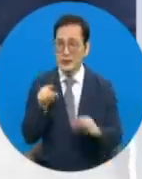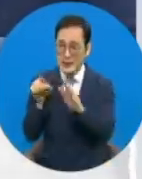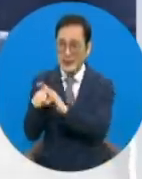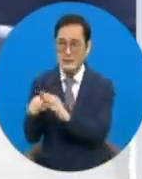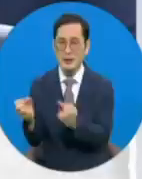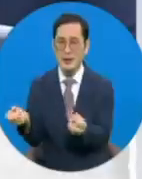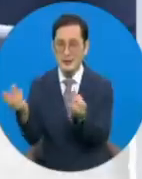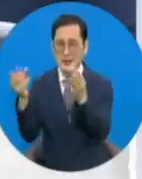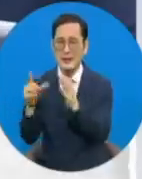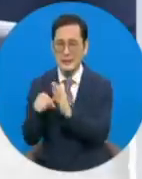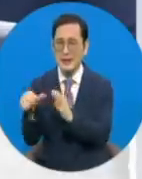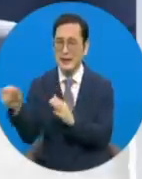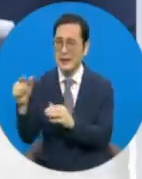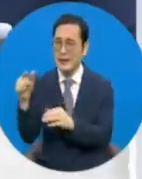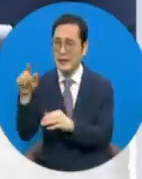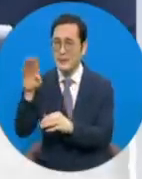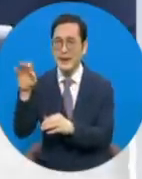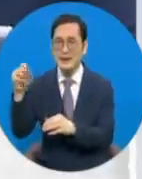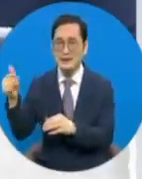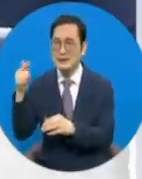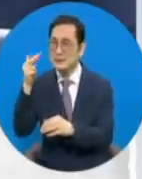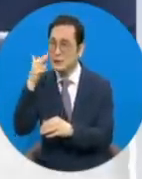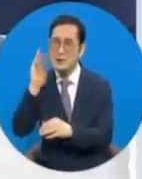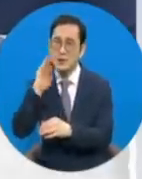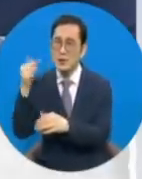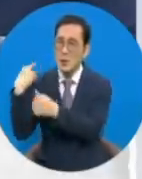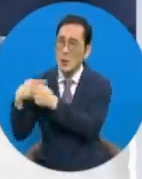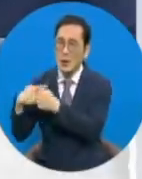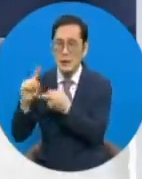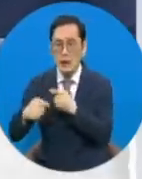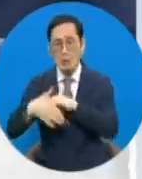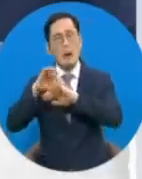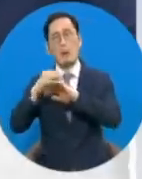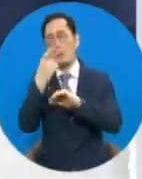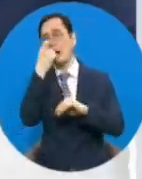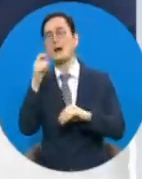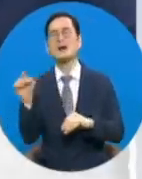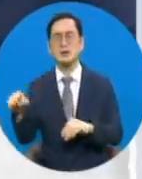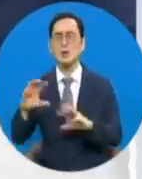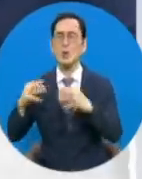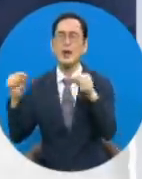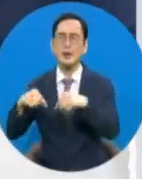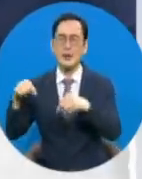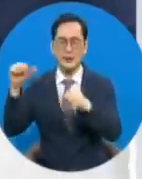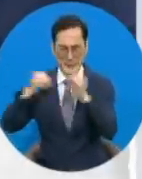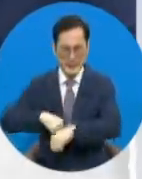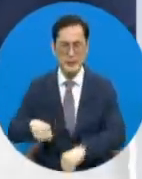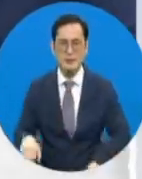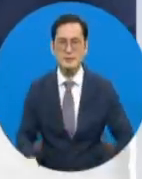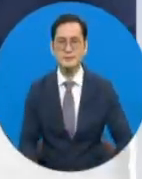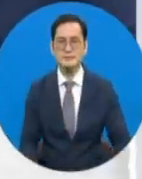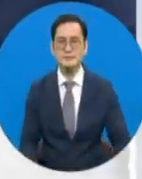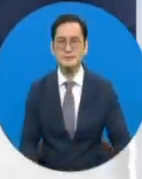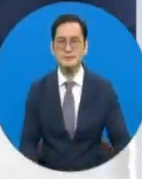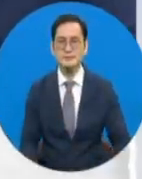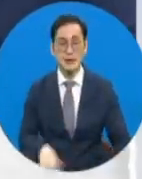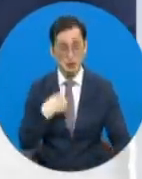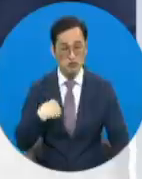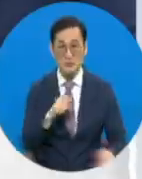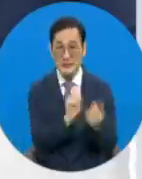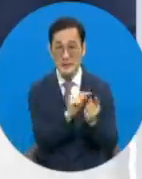도청당해도 한마디 말 한마디 못하는 그런 상황까지 오는 것 아닙니까? 이런 측면에서 봤을 때 외교 참사라고